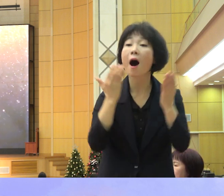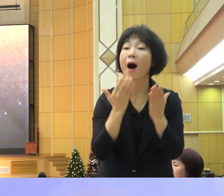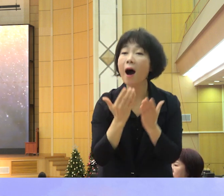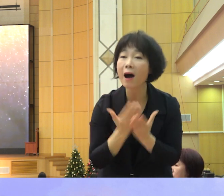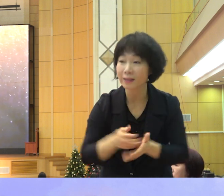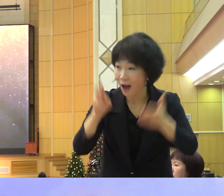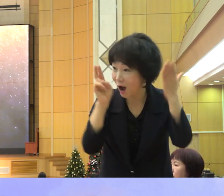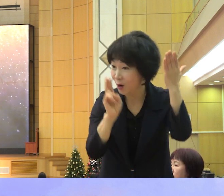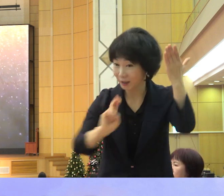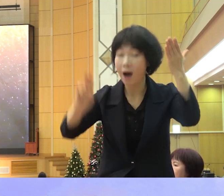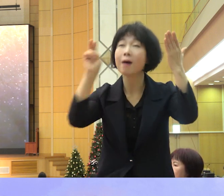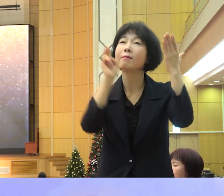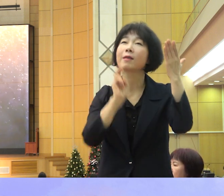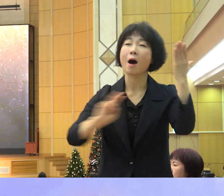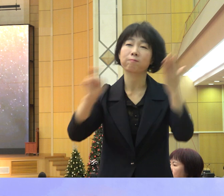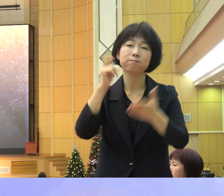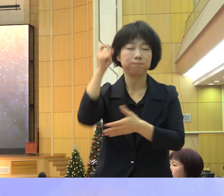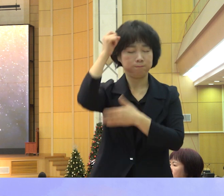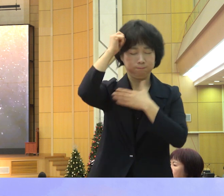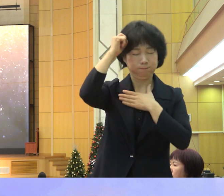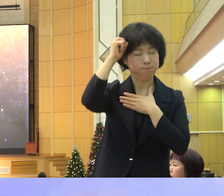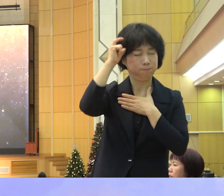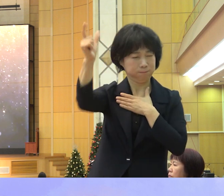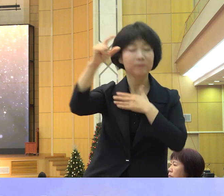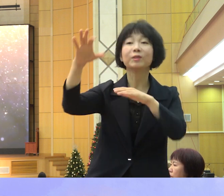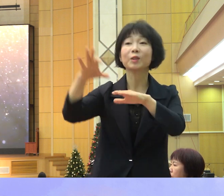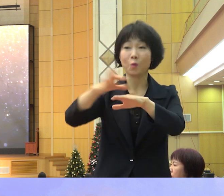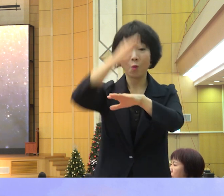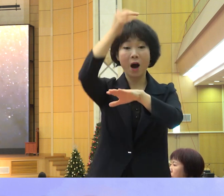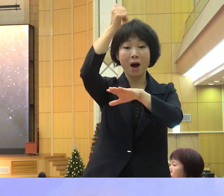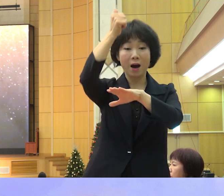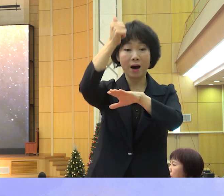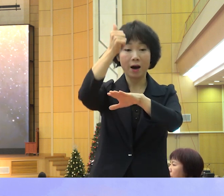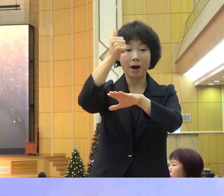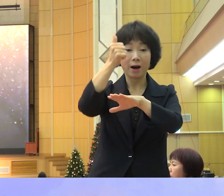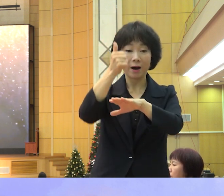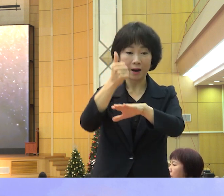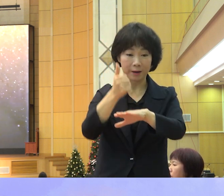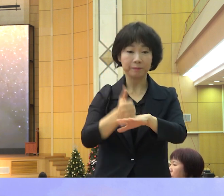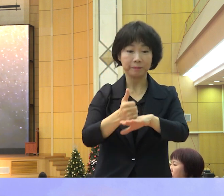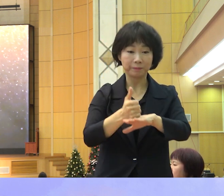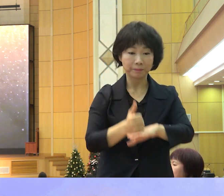다 찬양 위대하신 왕.